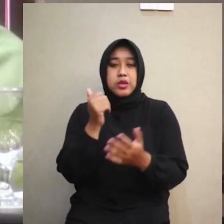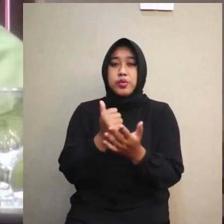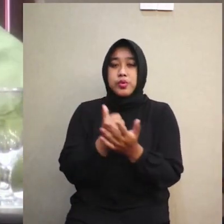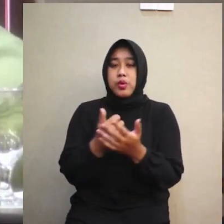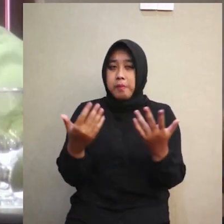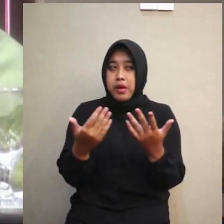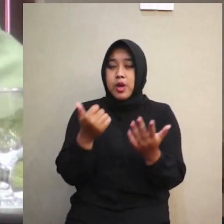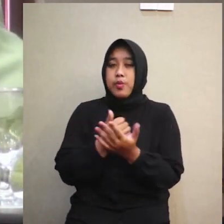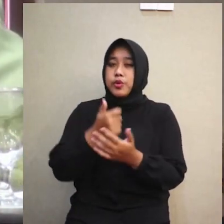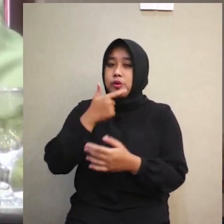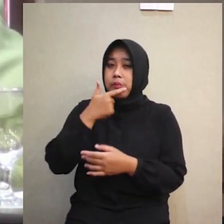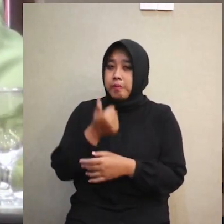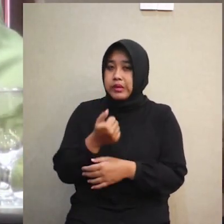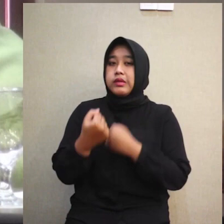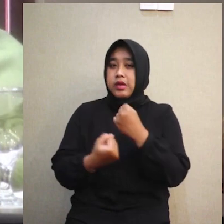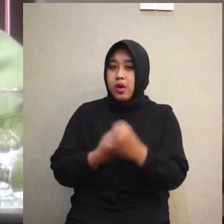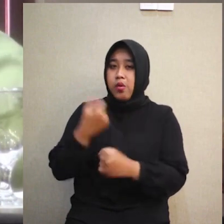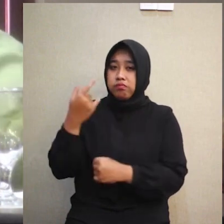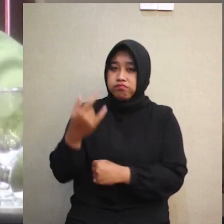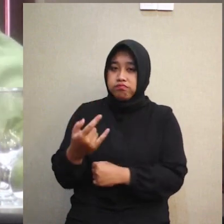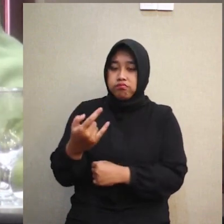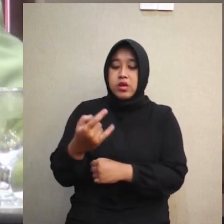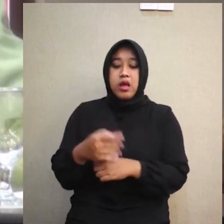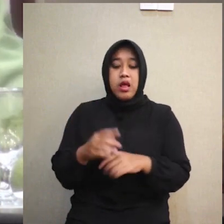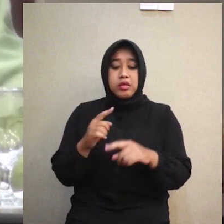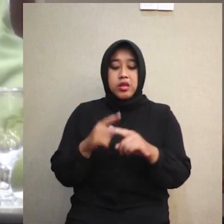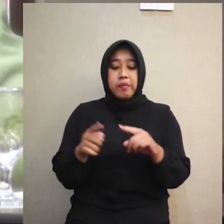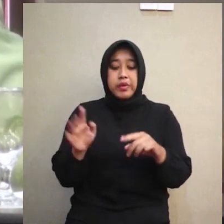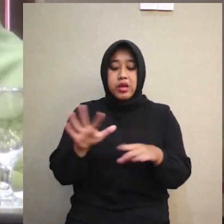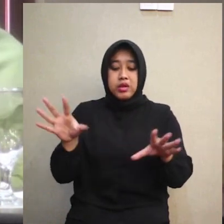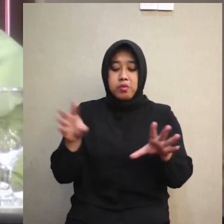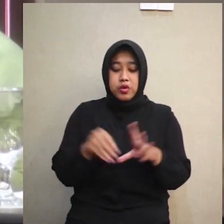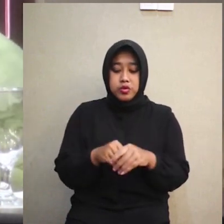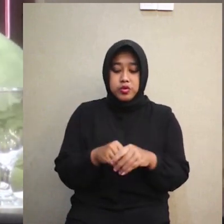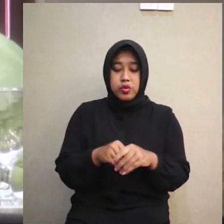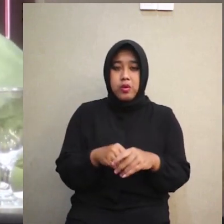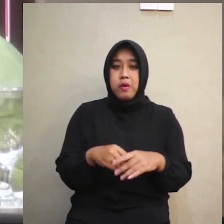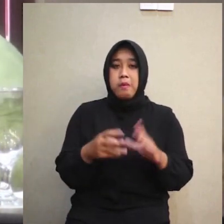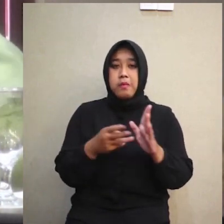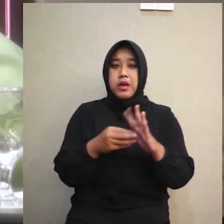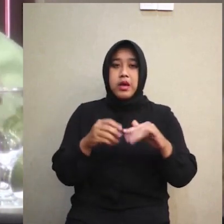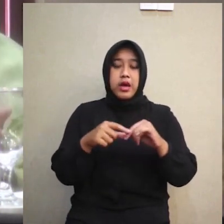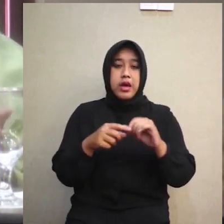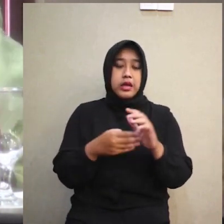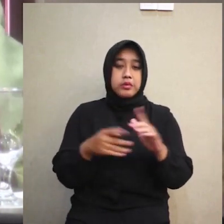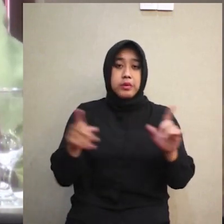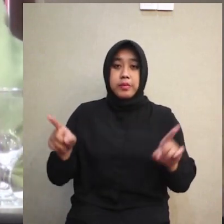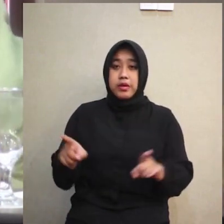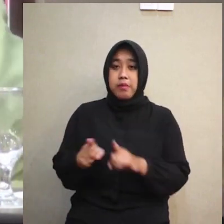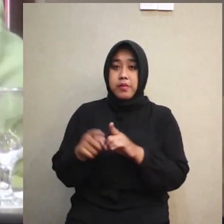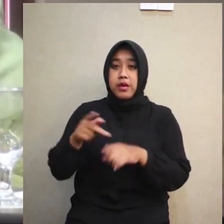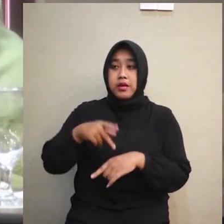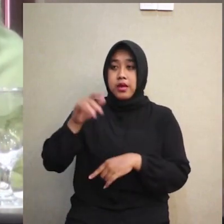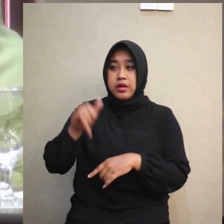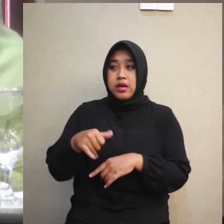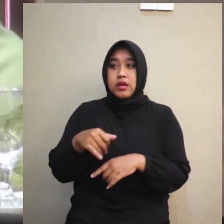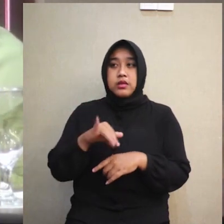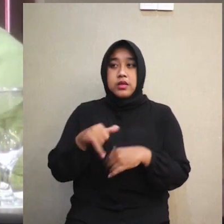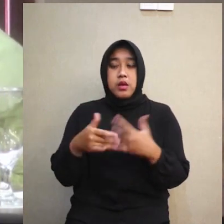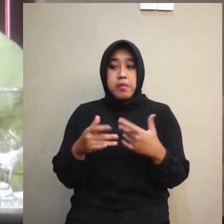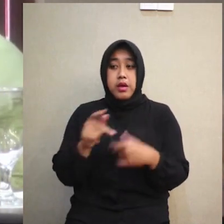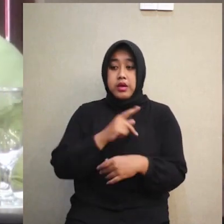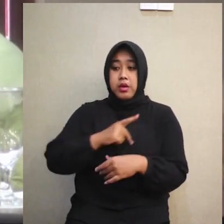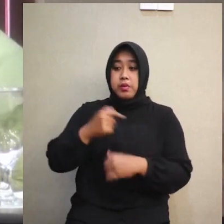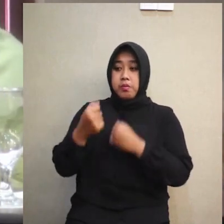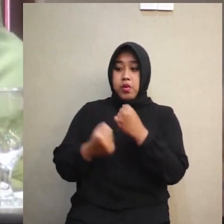penting untuk dilakukan sementara itu tidak termasuk di dalam mekanisme di dalam pendampingan kita Nah makanya kami